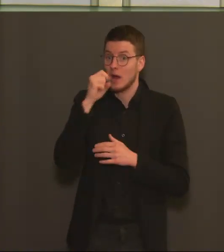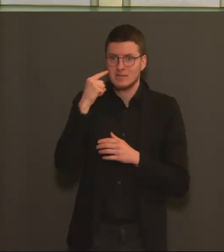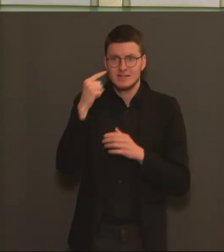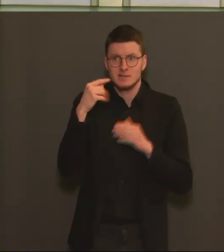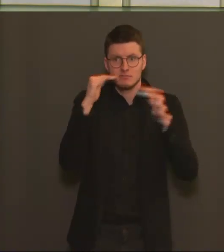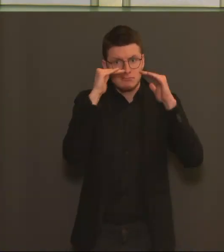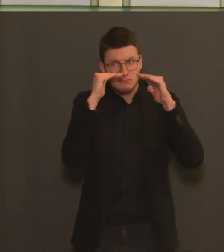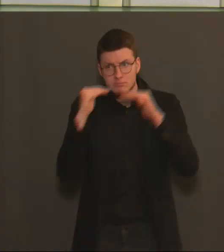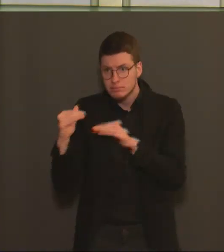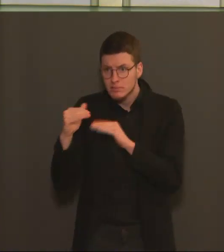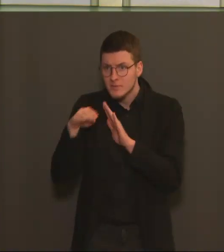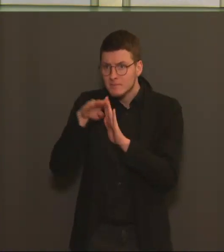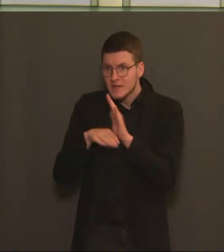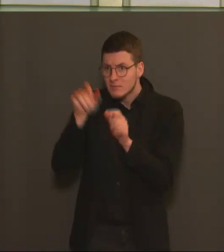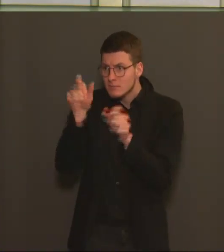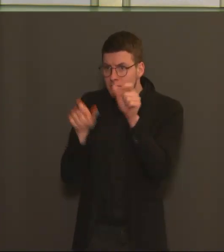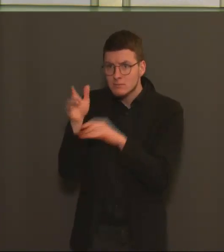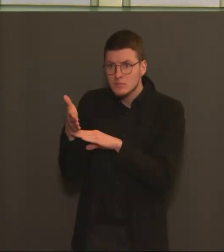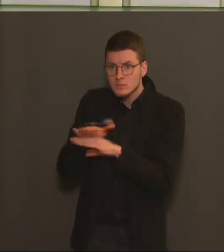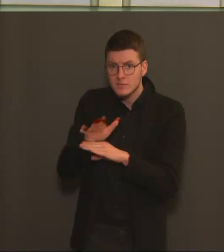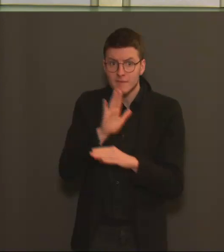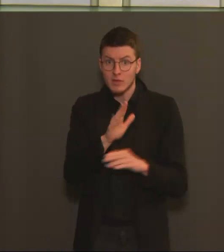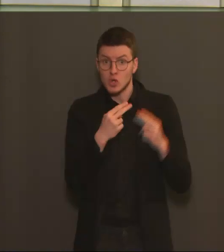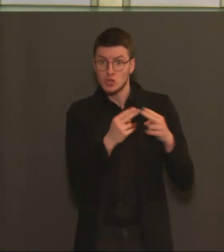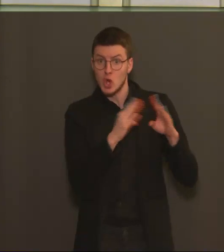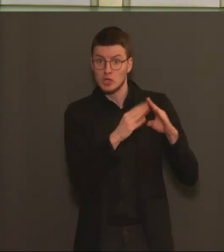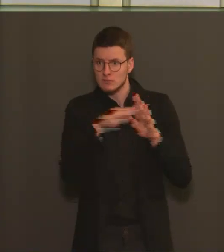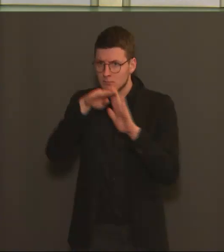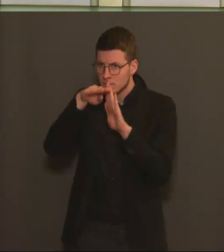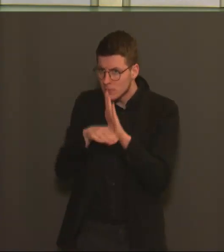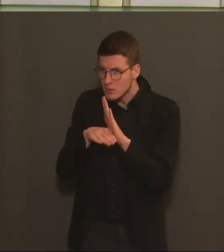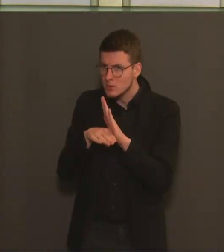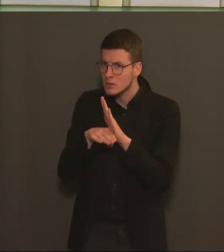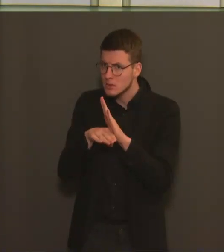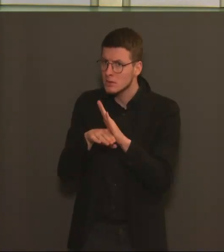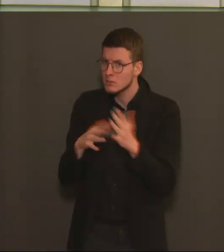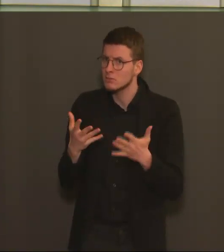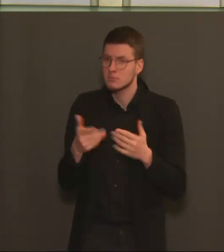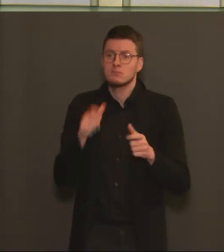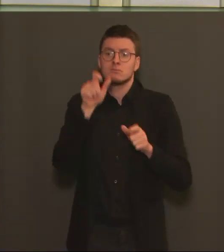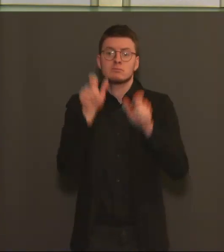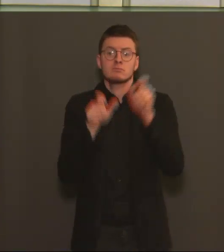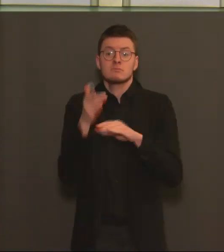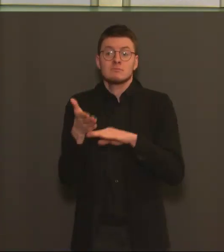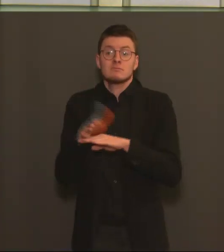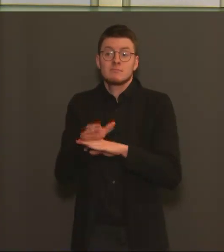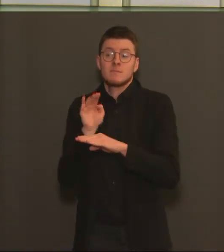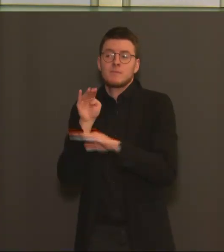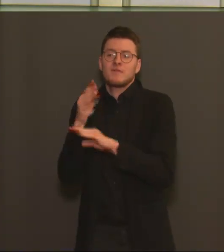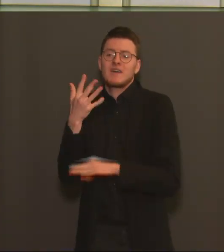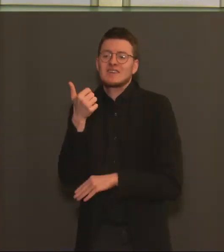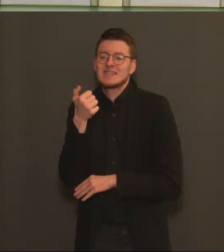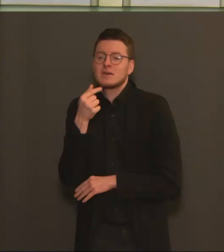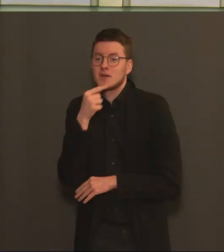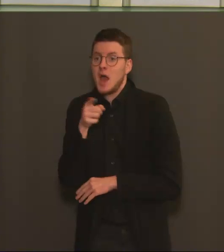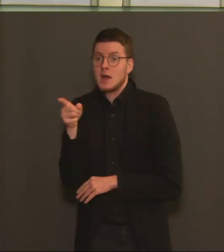minder overlijdens bij bewoners in woonzorgcentra en een lichte stijging van de overlijdens bij de 65-plussers die